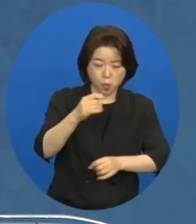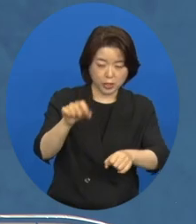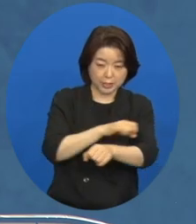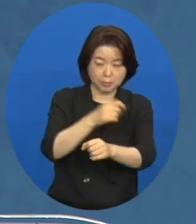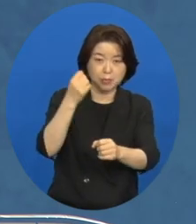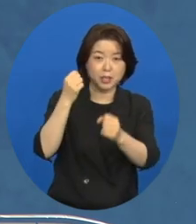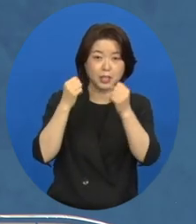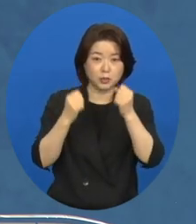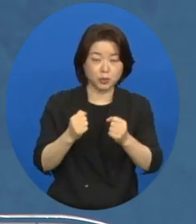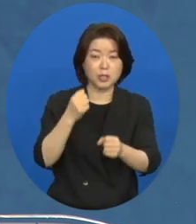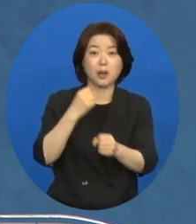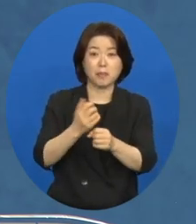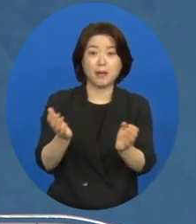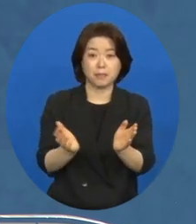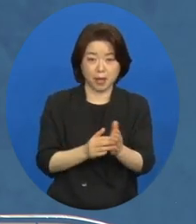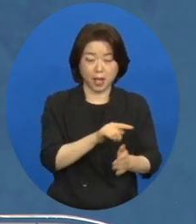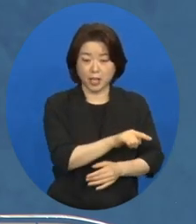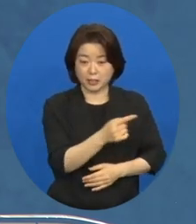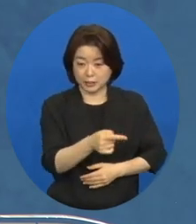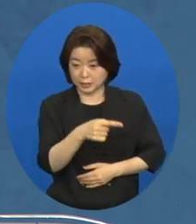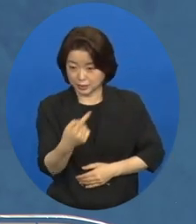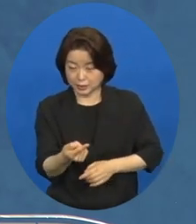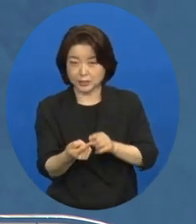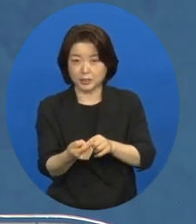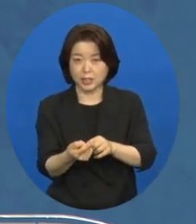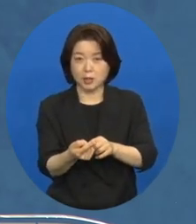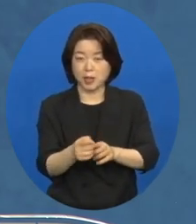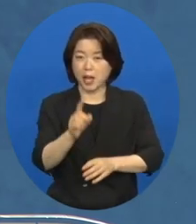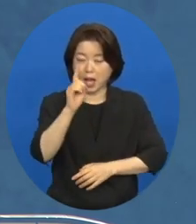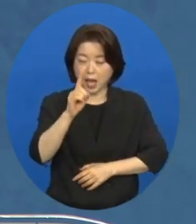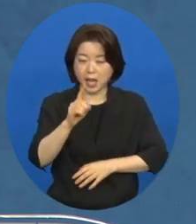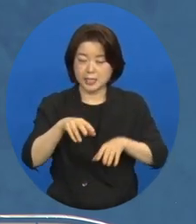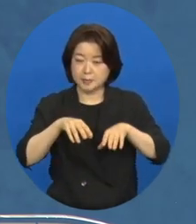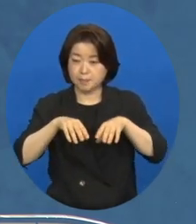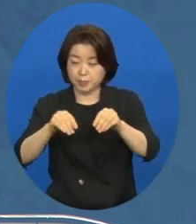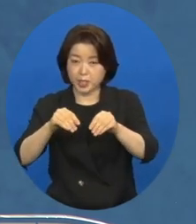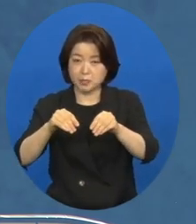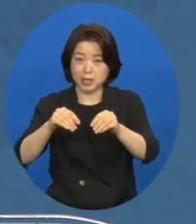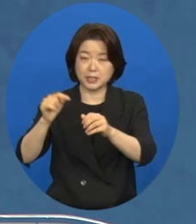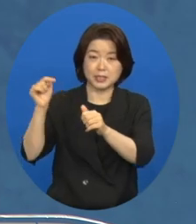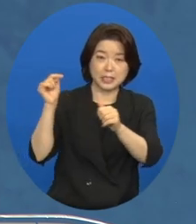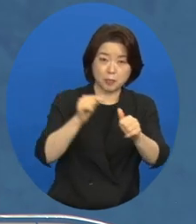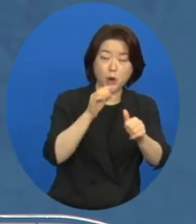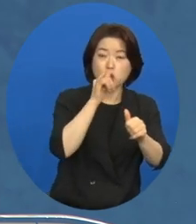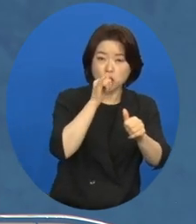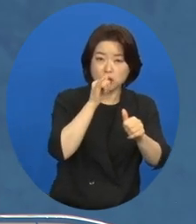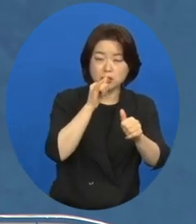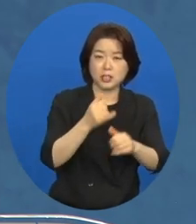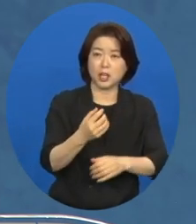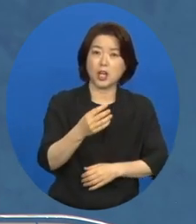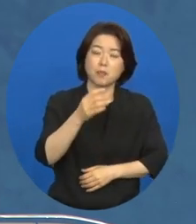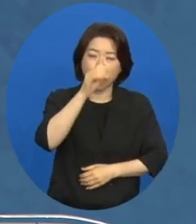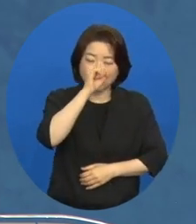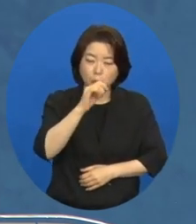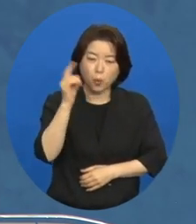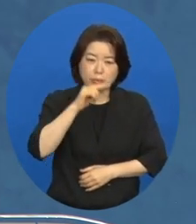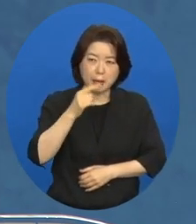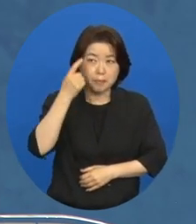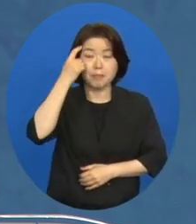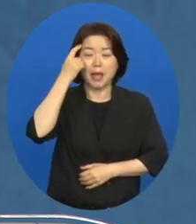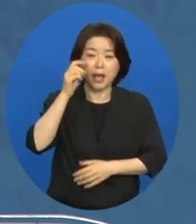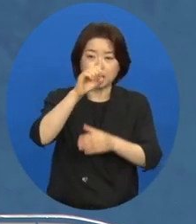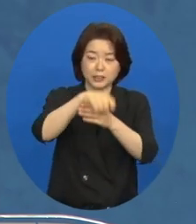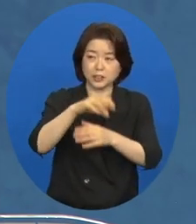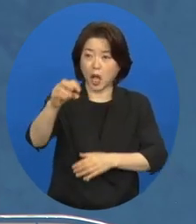존재로 지으셨습니다. 그런데 하나님의 한 가지 금하신 선악과를 따먹는 그 불순종으로